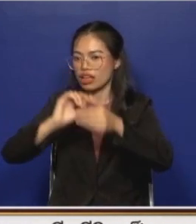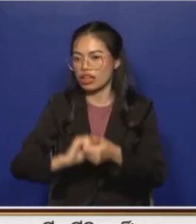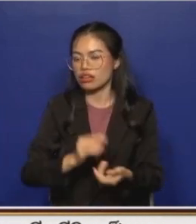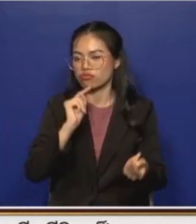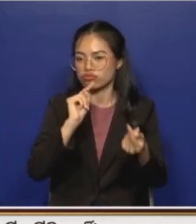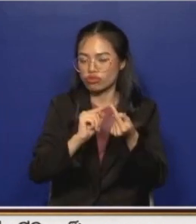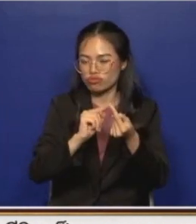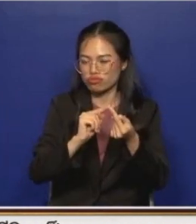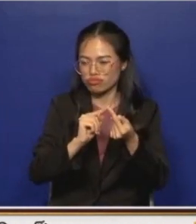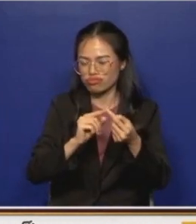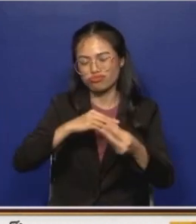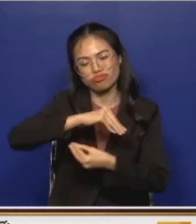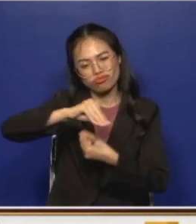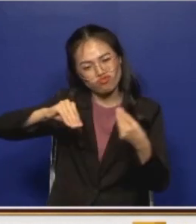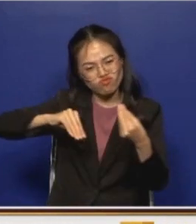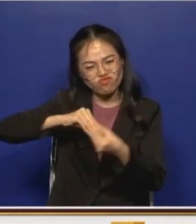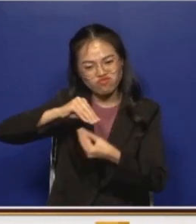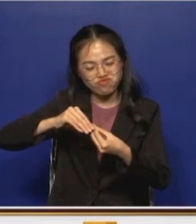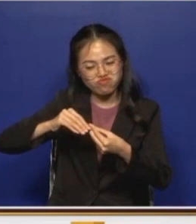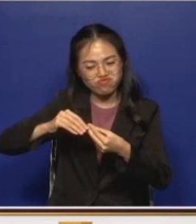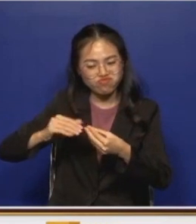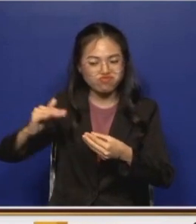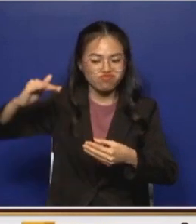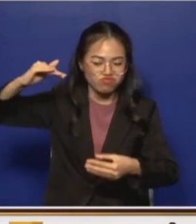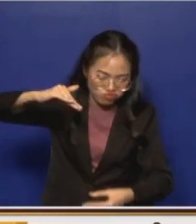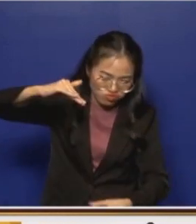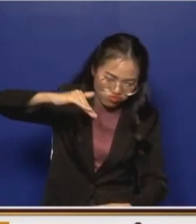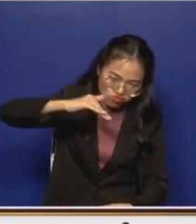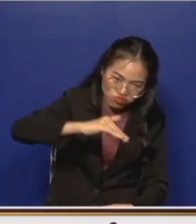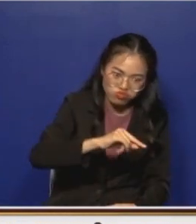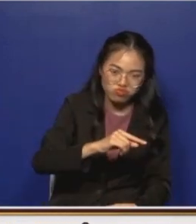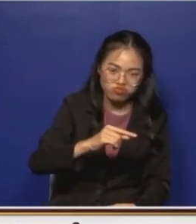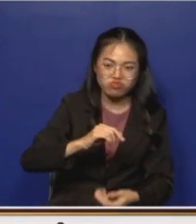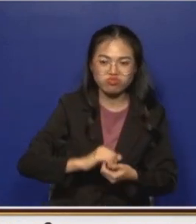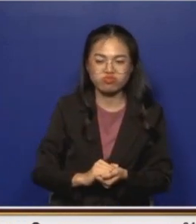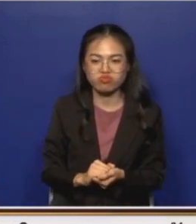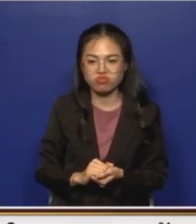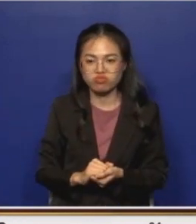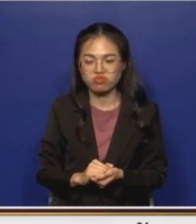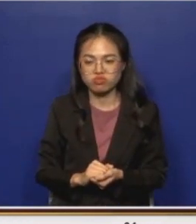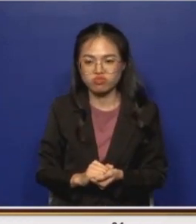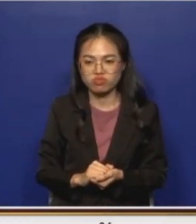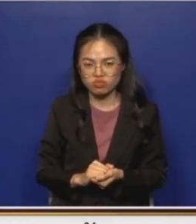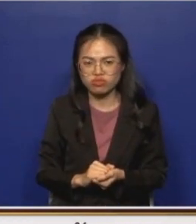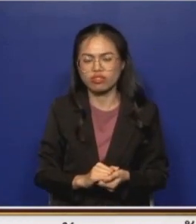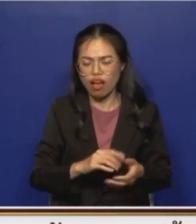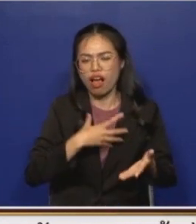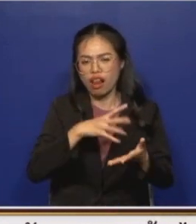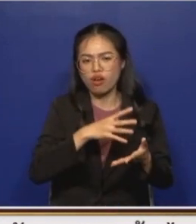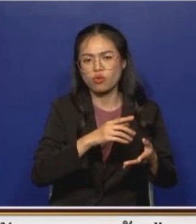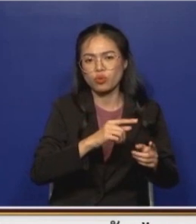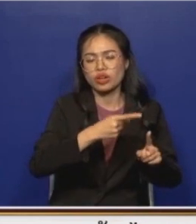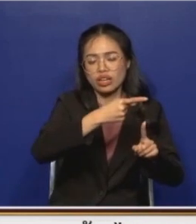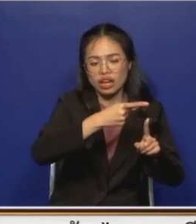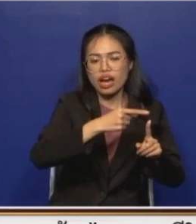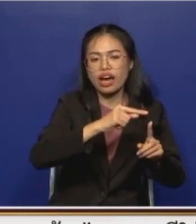ฐกิจของประเทศไทยฮะถ้าพูดให้สั้นนะฮะ20พฤษภาคมคือการปฏิวัติรัฐประหารและฉีกรัฐธรรม